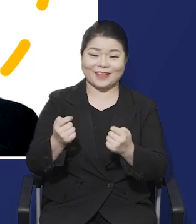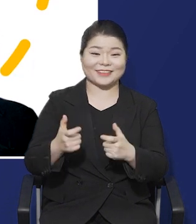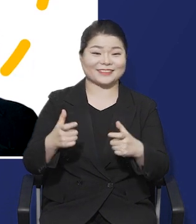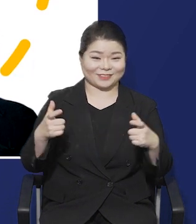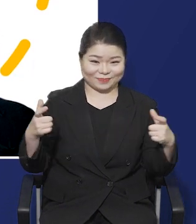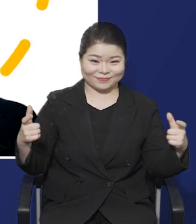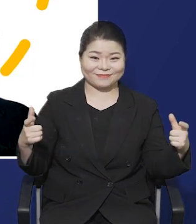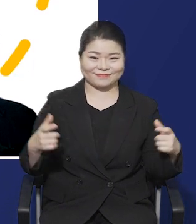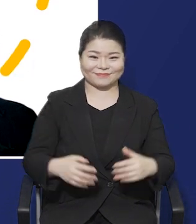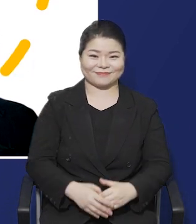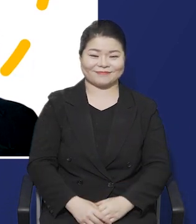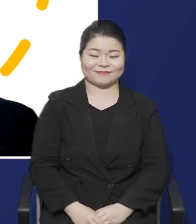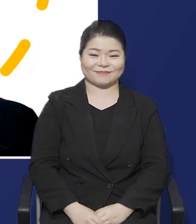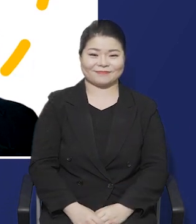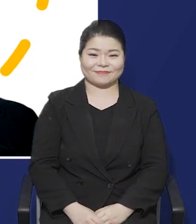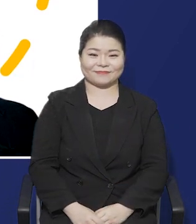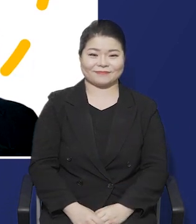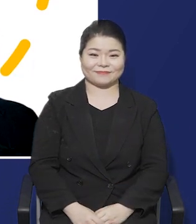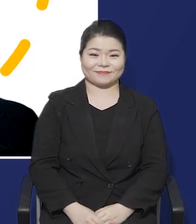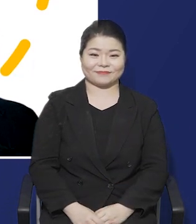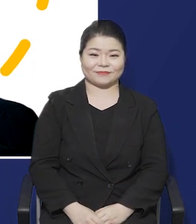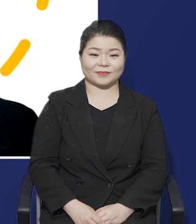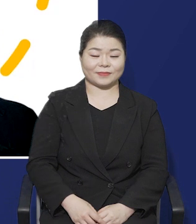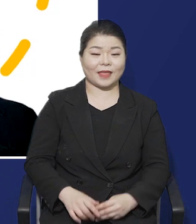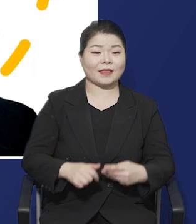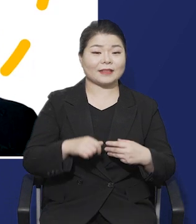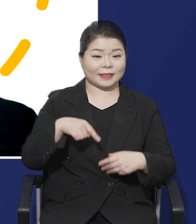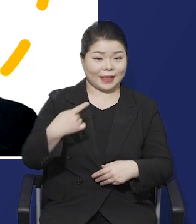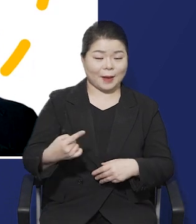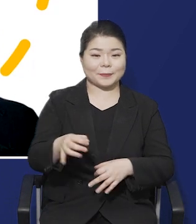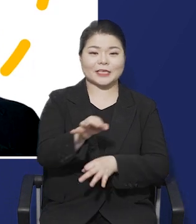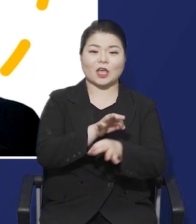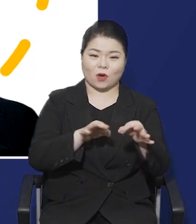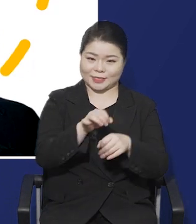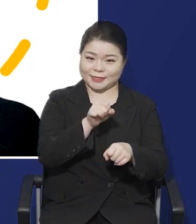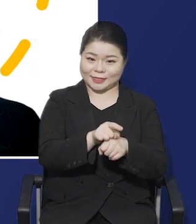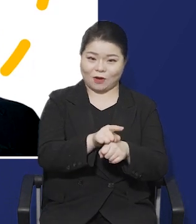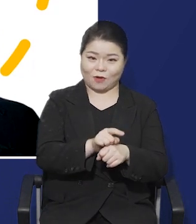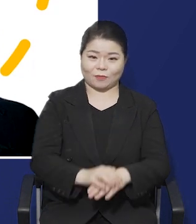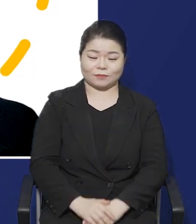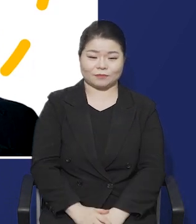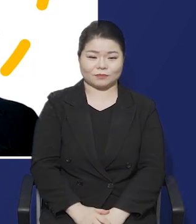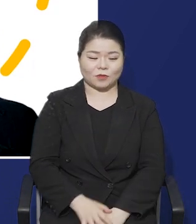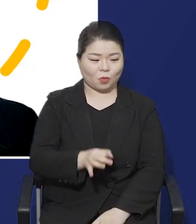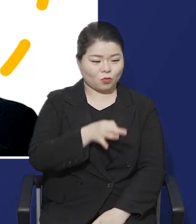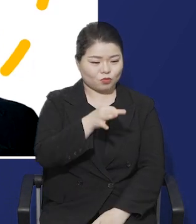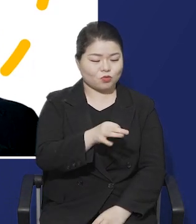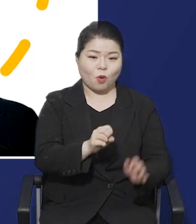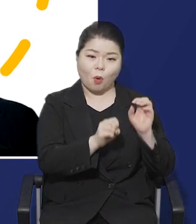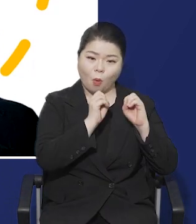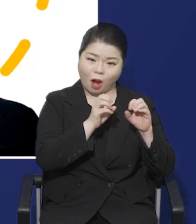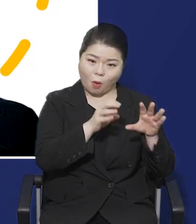기회를 제공받을 수 있습니다. 또 하나는 경제성입니다. 아, 어떤 유료 광고, 그 디지털